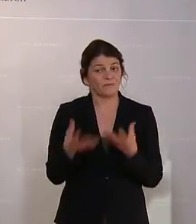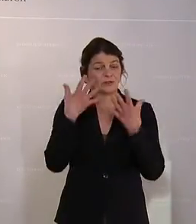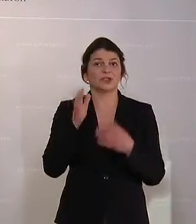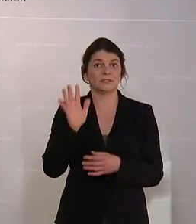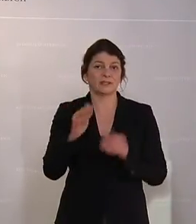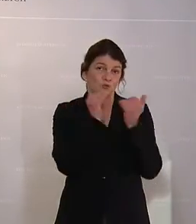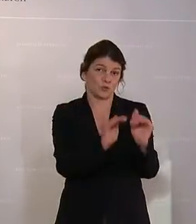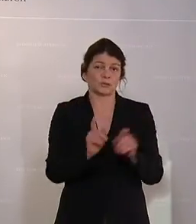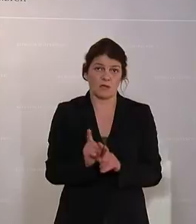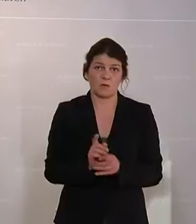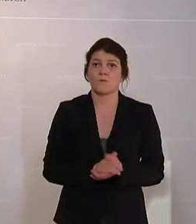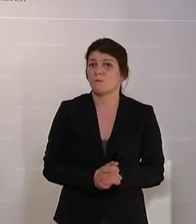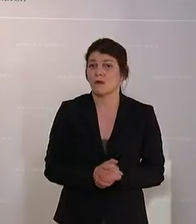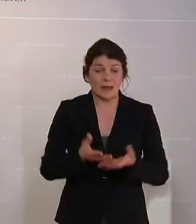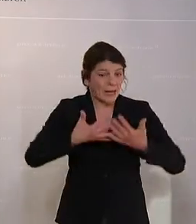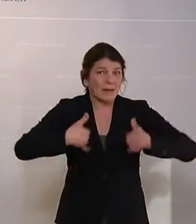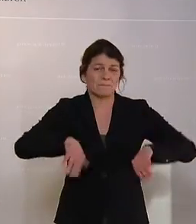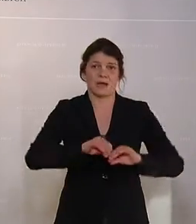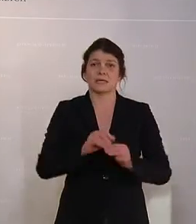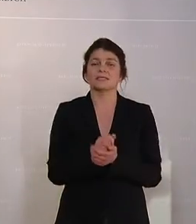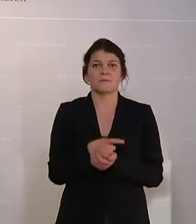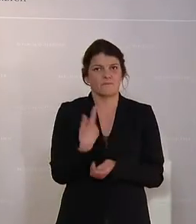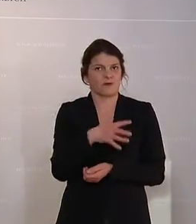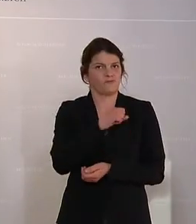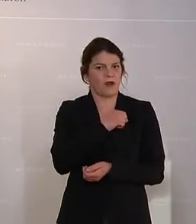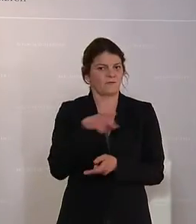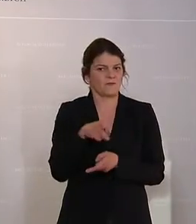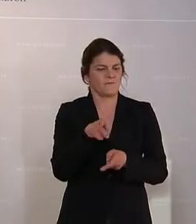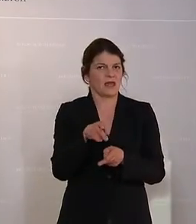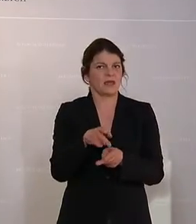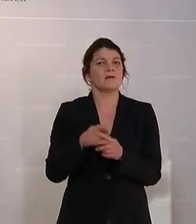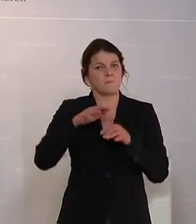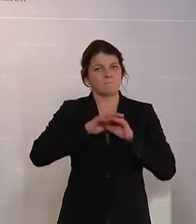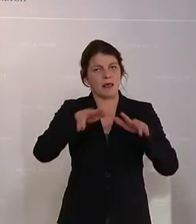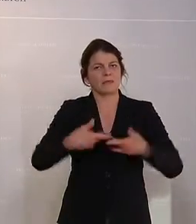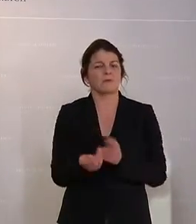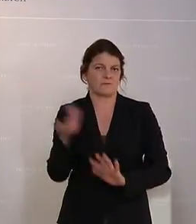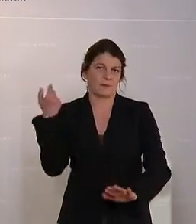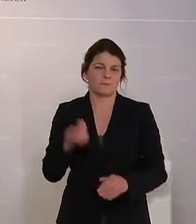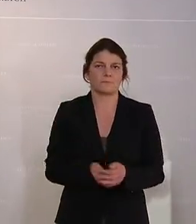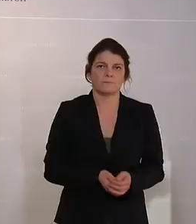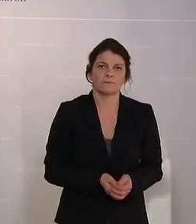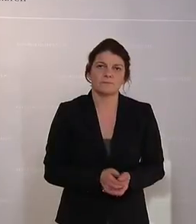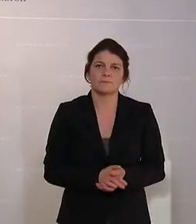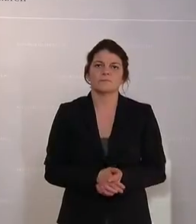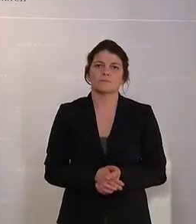Schutz. Nur gemeinsam schaffen wir den Weg aus dieser Pandemie.